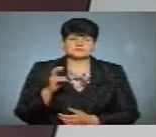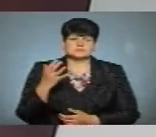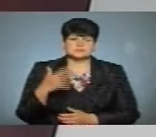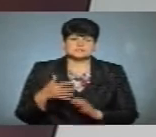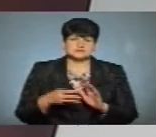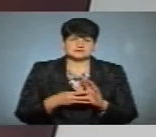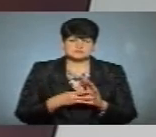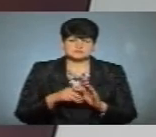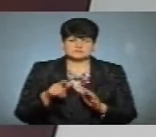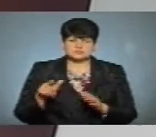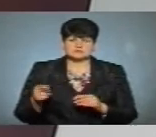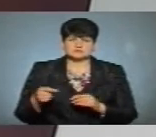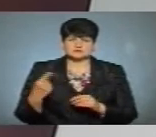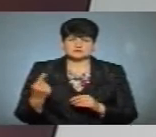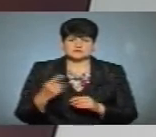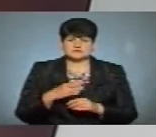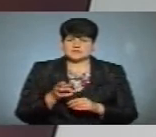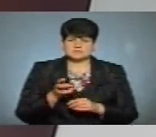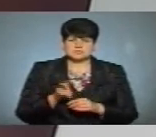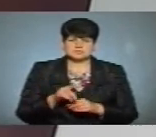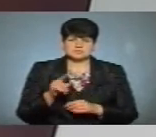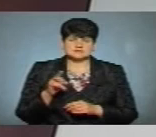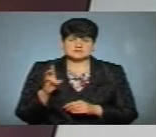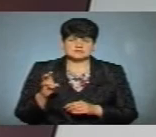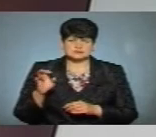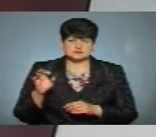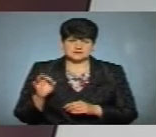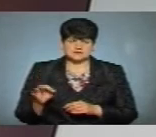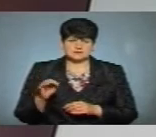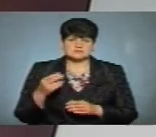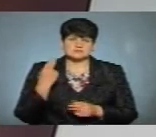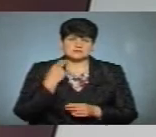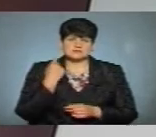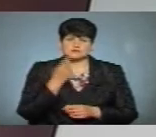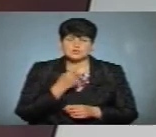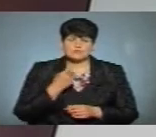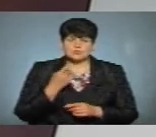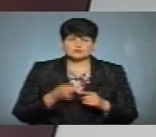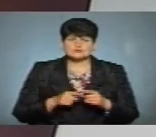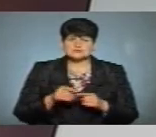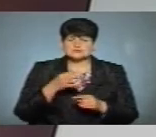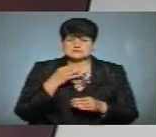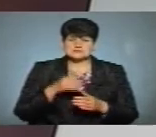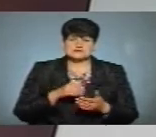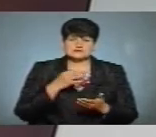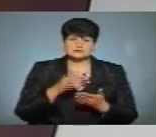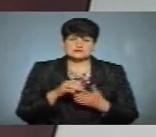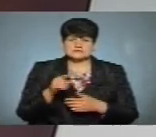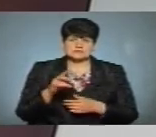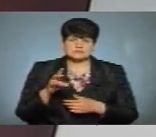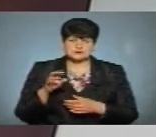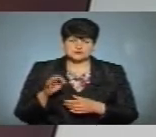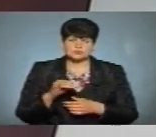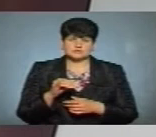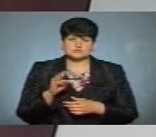258 абітурієнтів з Тернопільщини не прийшли на зовнішнє незалежне оцінювання з англійської мови. Про це розповів відповідальний за ЗНО Юрій Шайнюк.